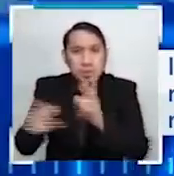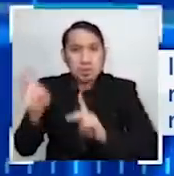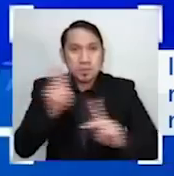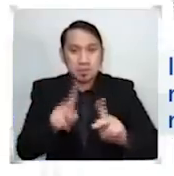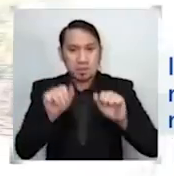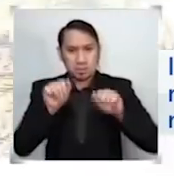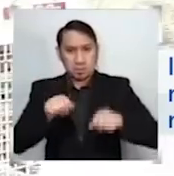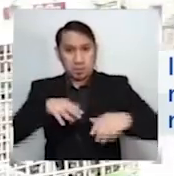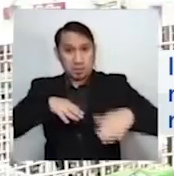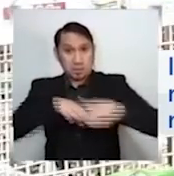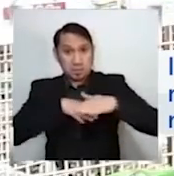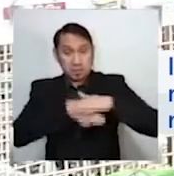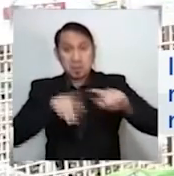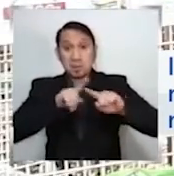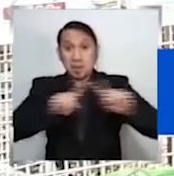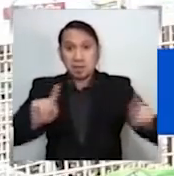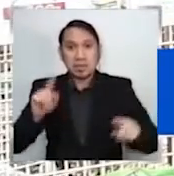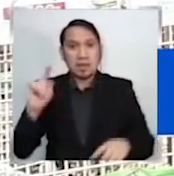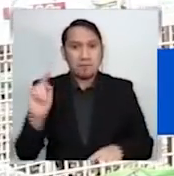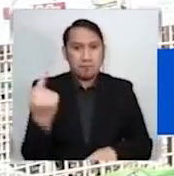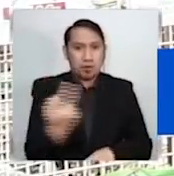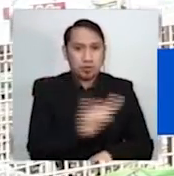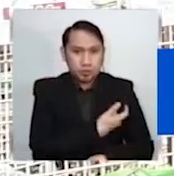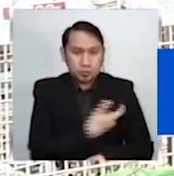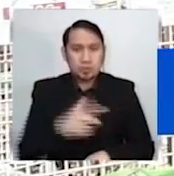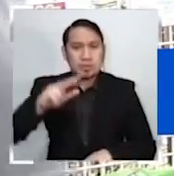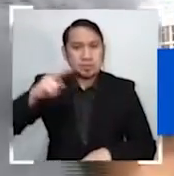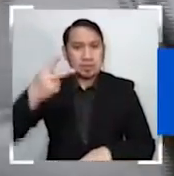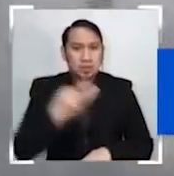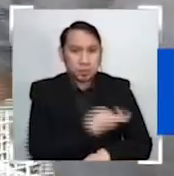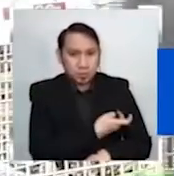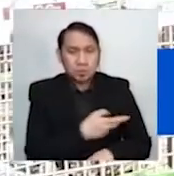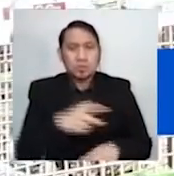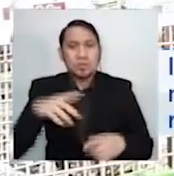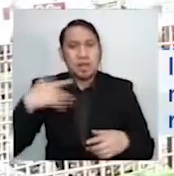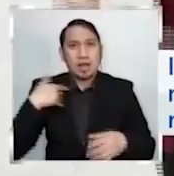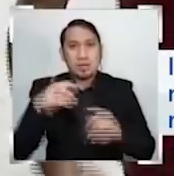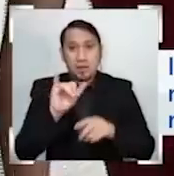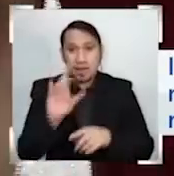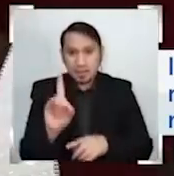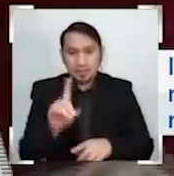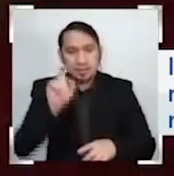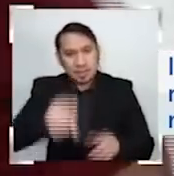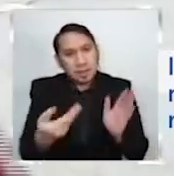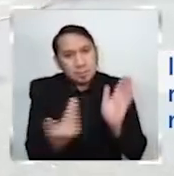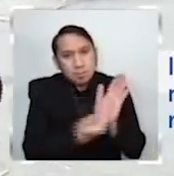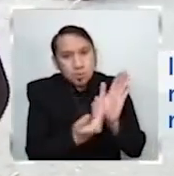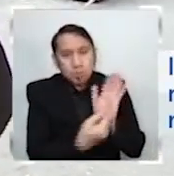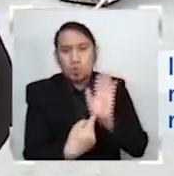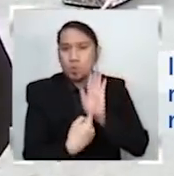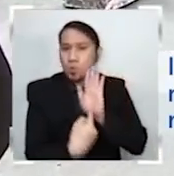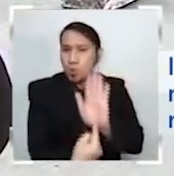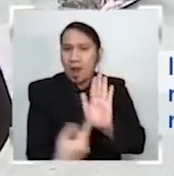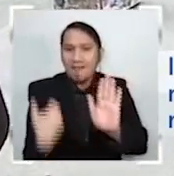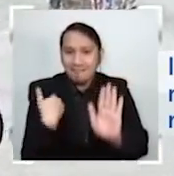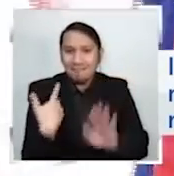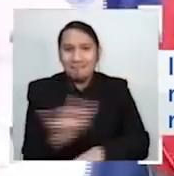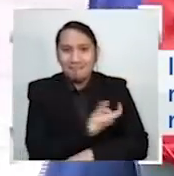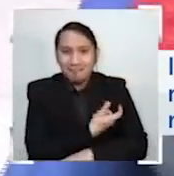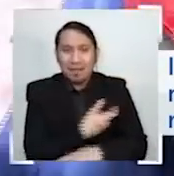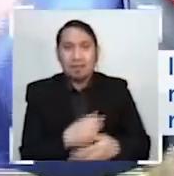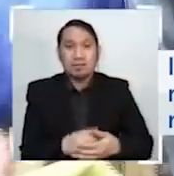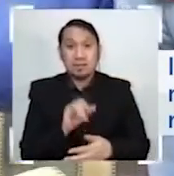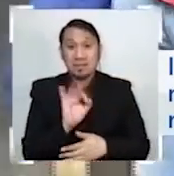merong first dose, second dose, basta may ID na katunayan na sila ay may vaccine na. Kung hindi bakunado dahil may